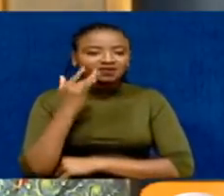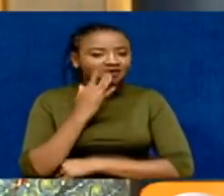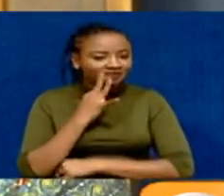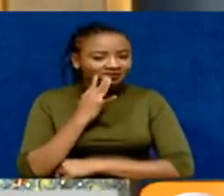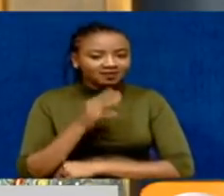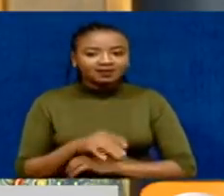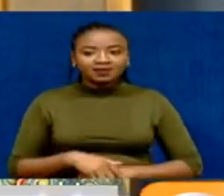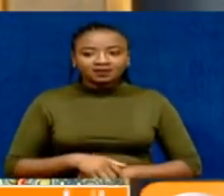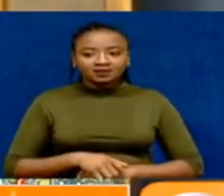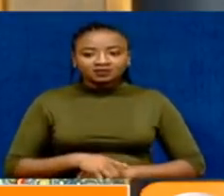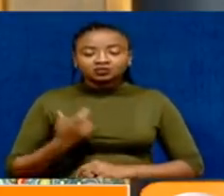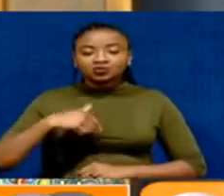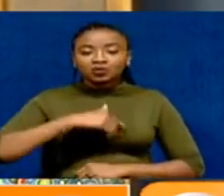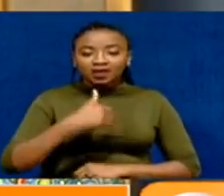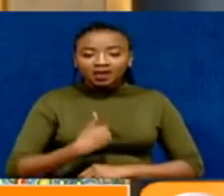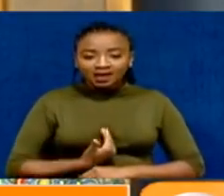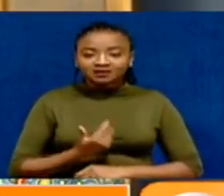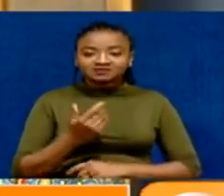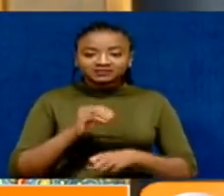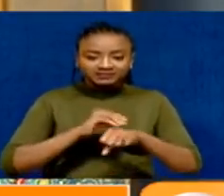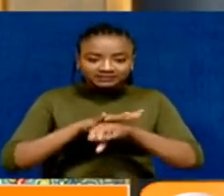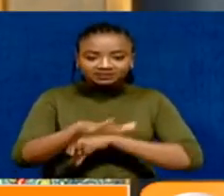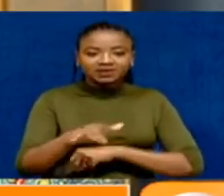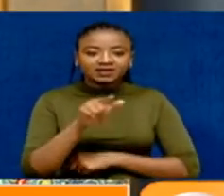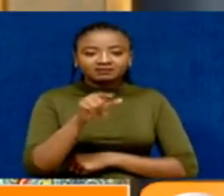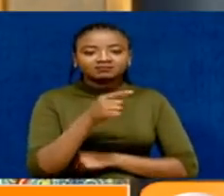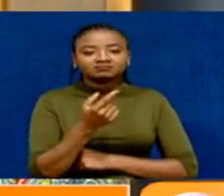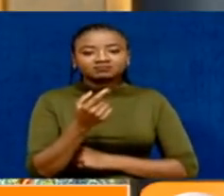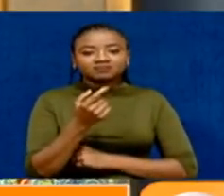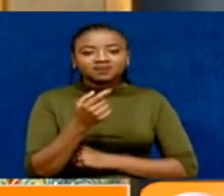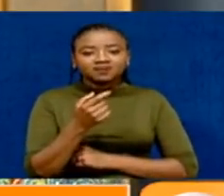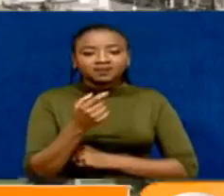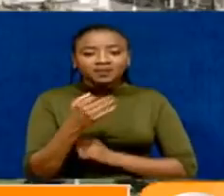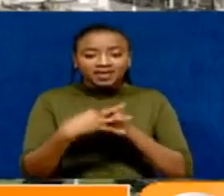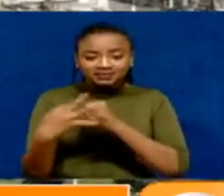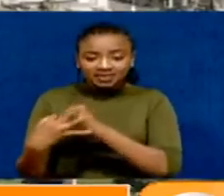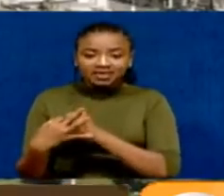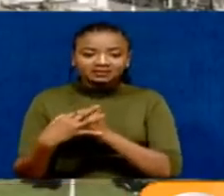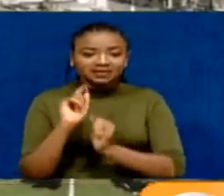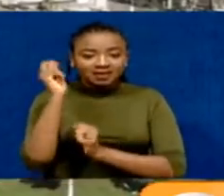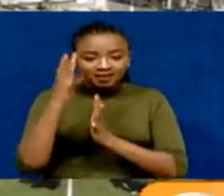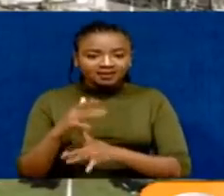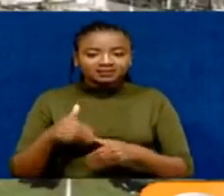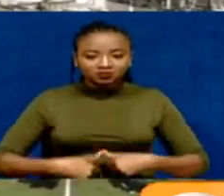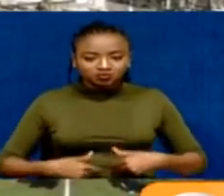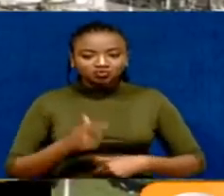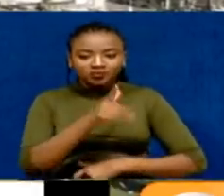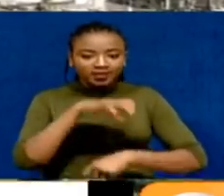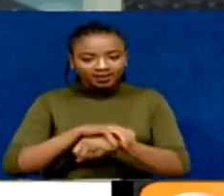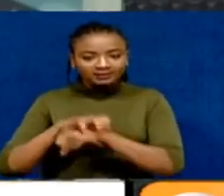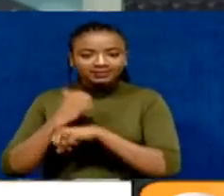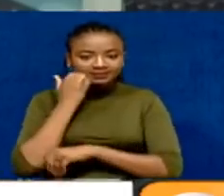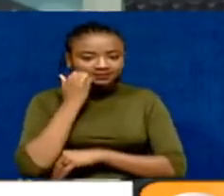maambukizi 88 ya watu wa Kenya wanaambukizwa kila siku. Kenya ilizindua